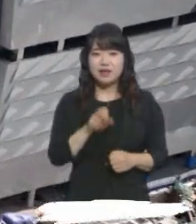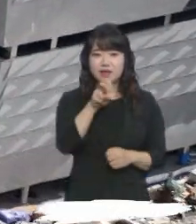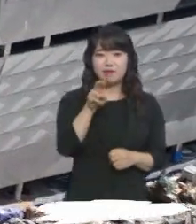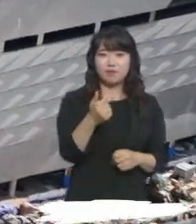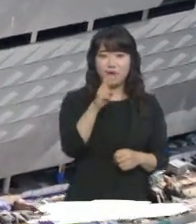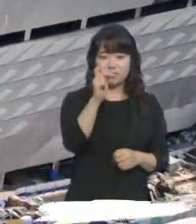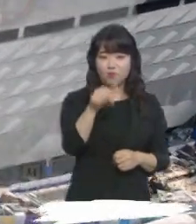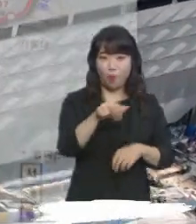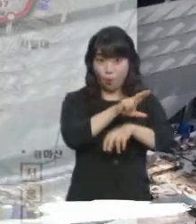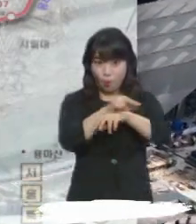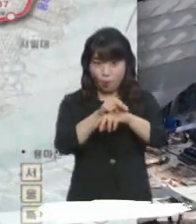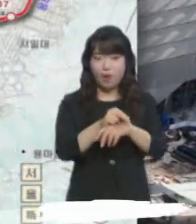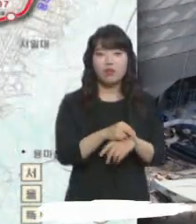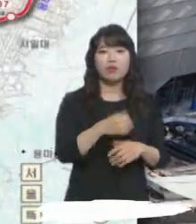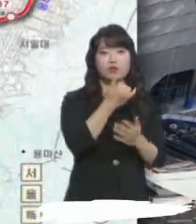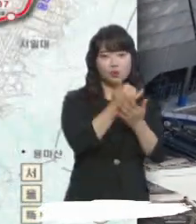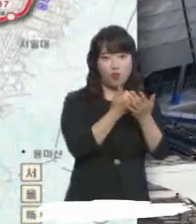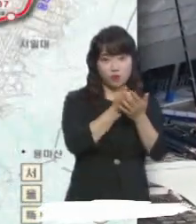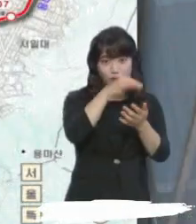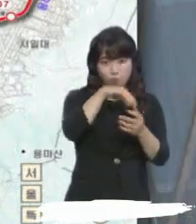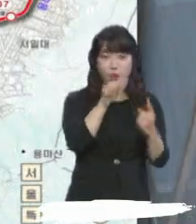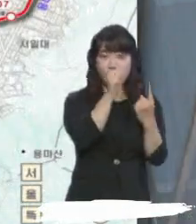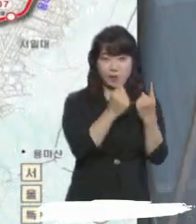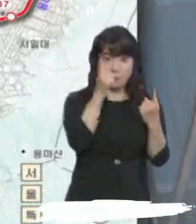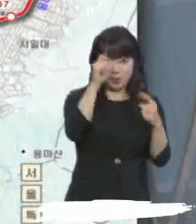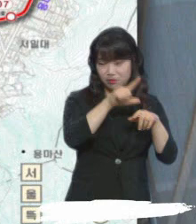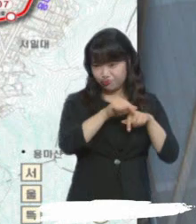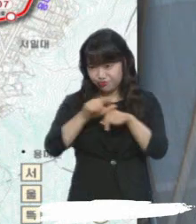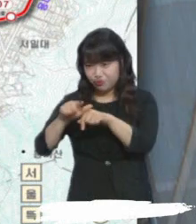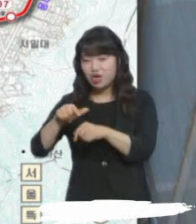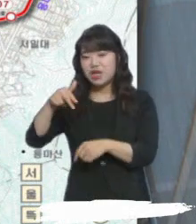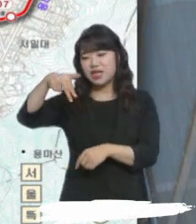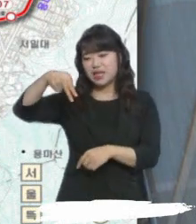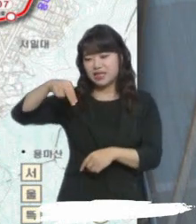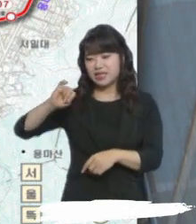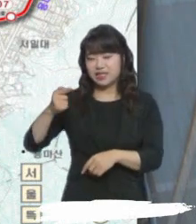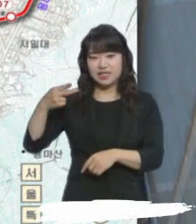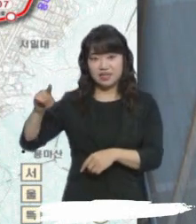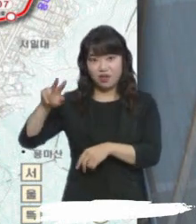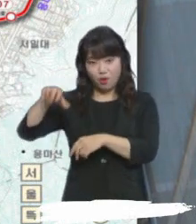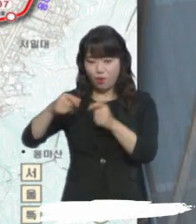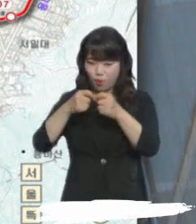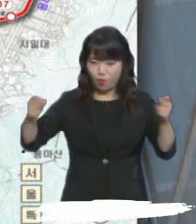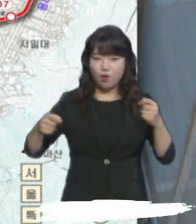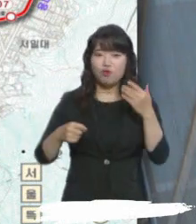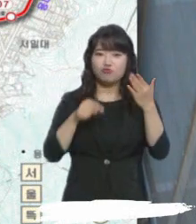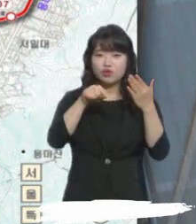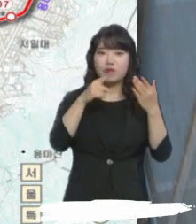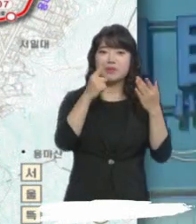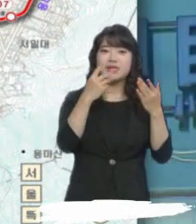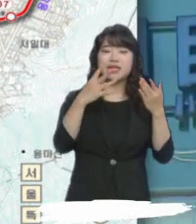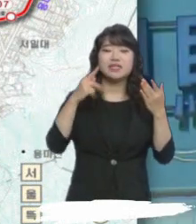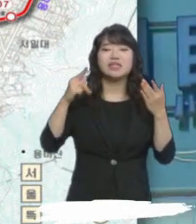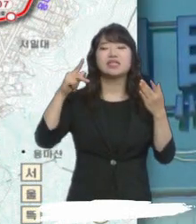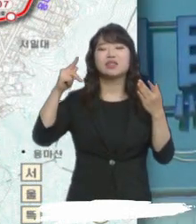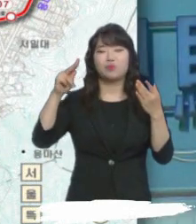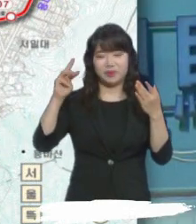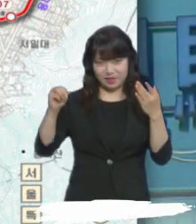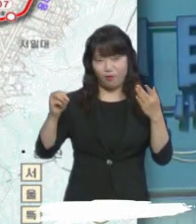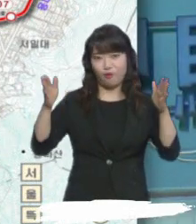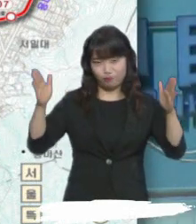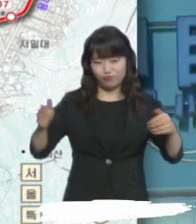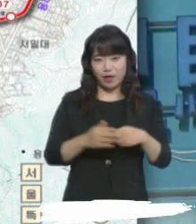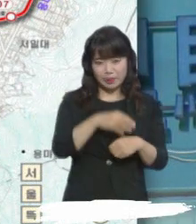면목선 경전철은 동대문구 청량리역 1호선에서 중랑구 신내역을 연결하는 9.147km 노선입니다.